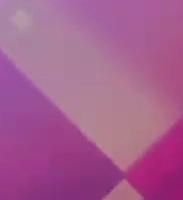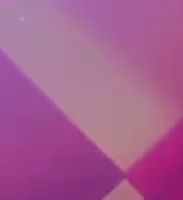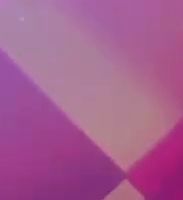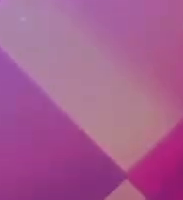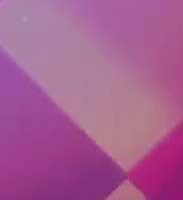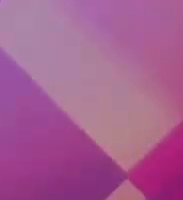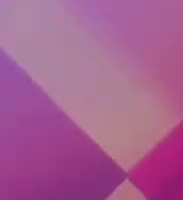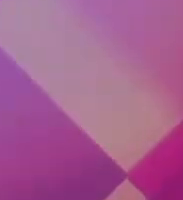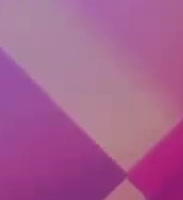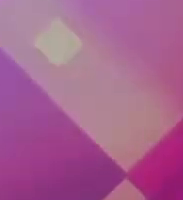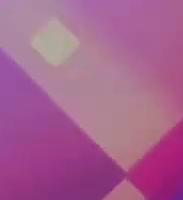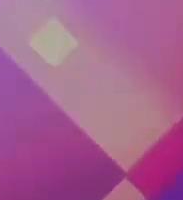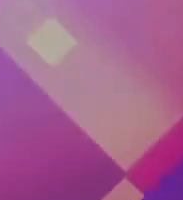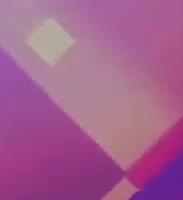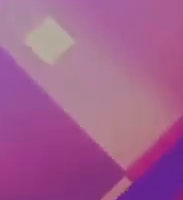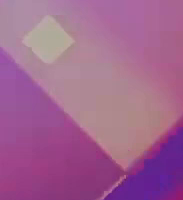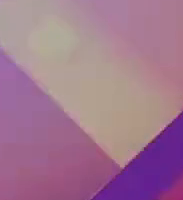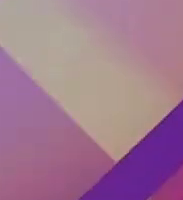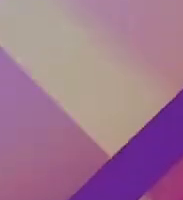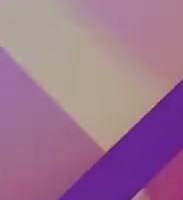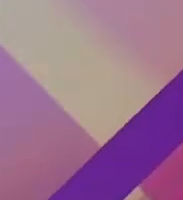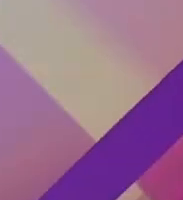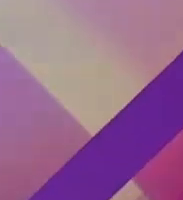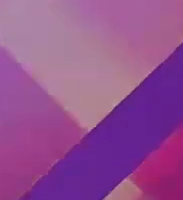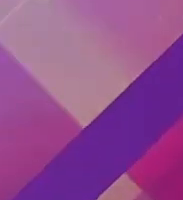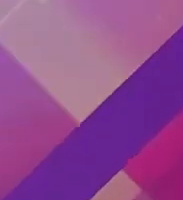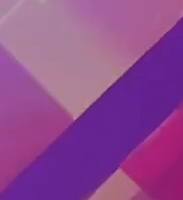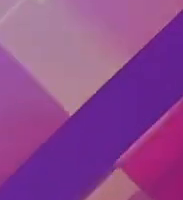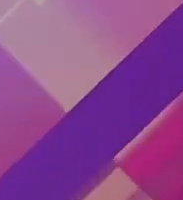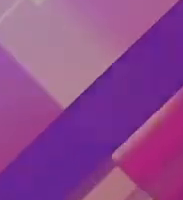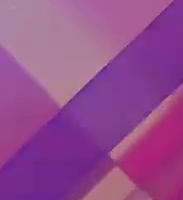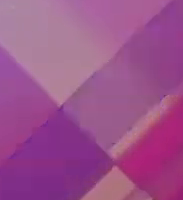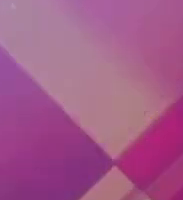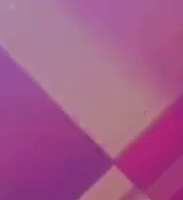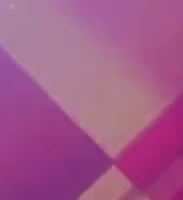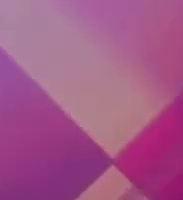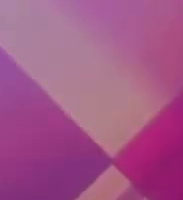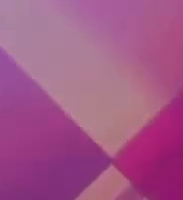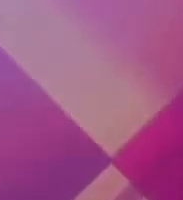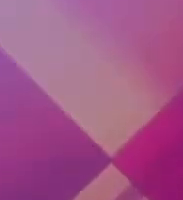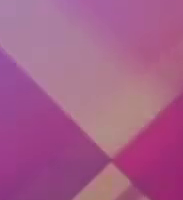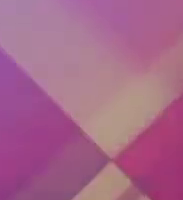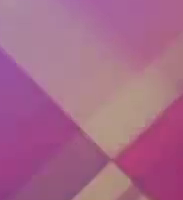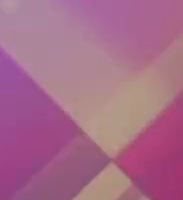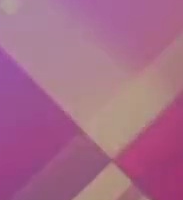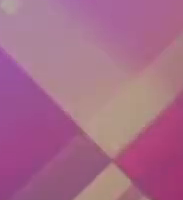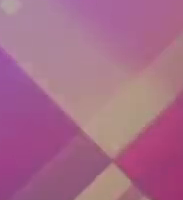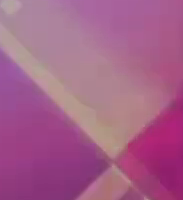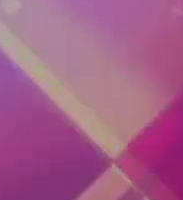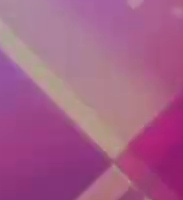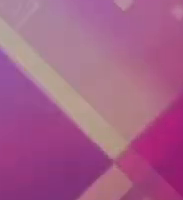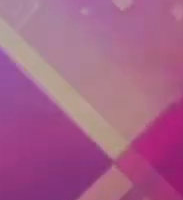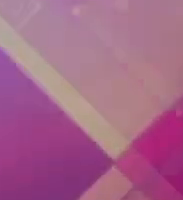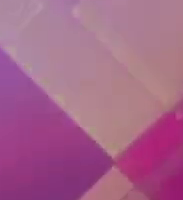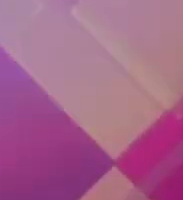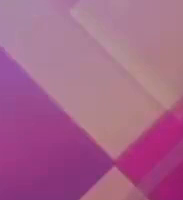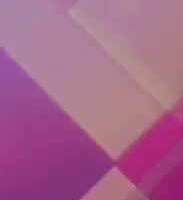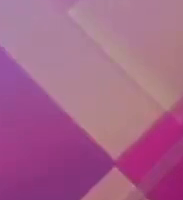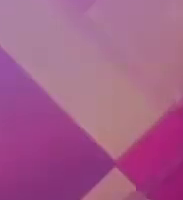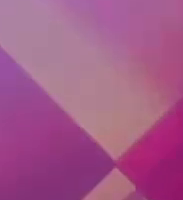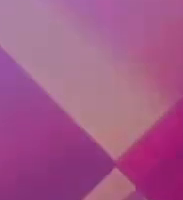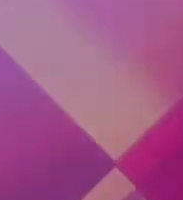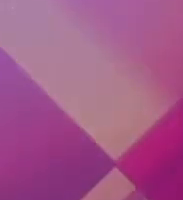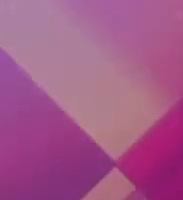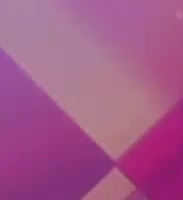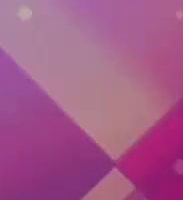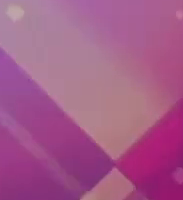라방 23알로에서는요. 윤석열의 작심 저격 그 후라는 제목으로 본방에서 못다한 이야기 나눠보겠습니다.